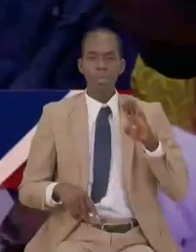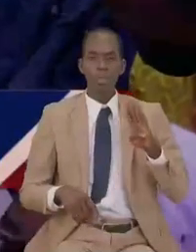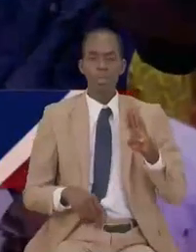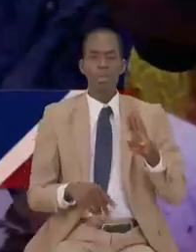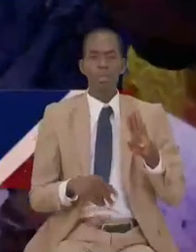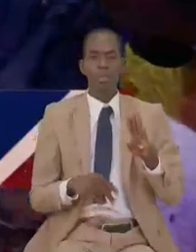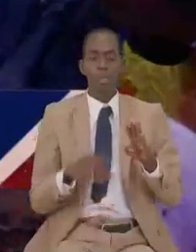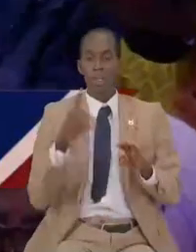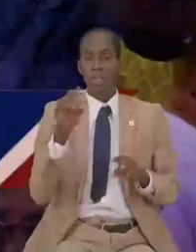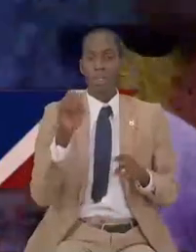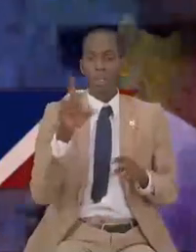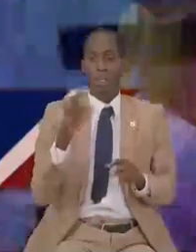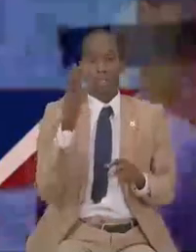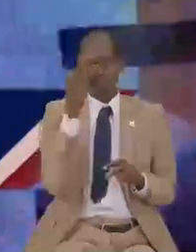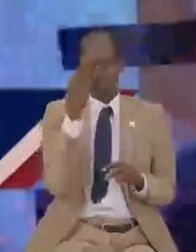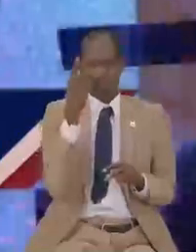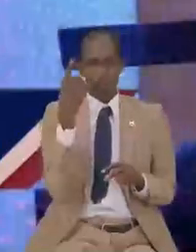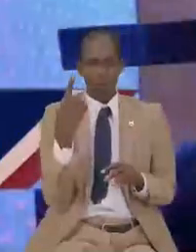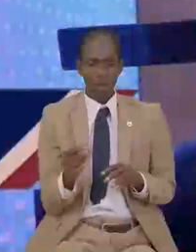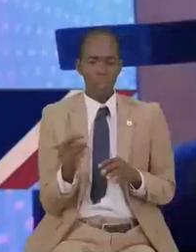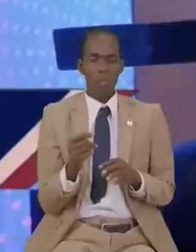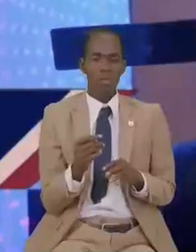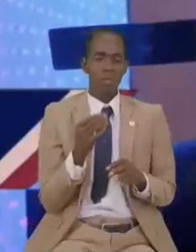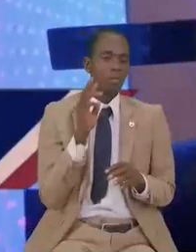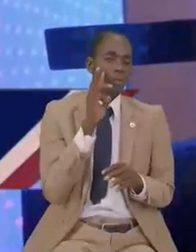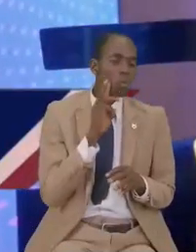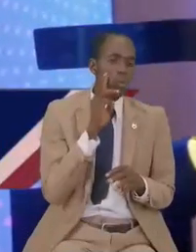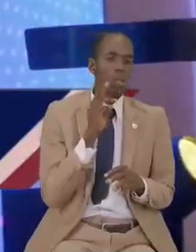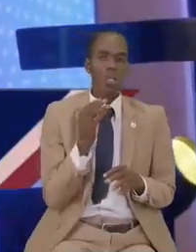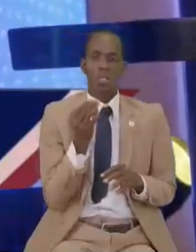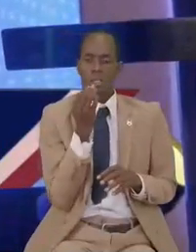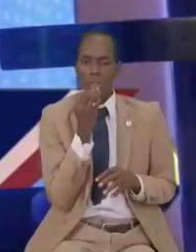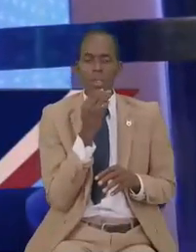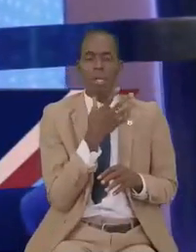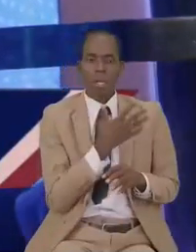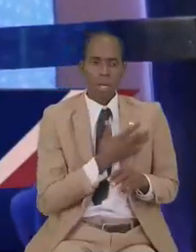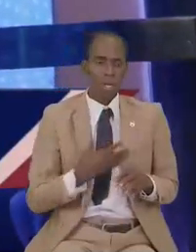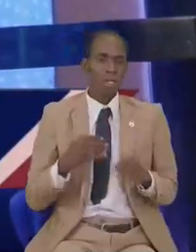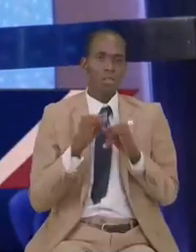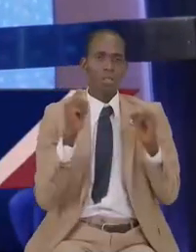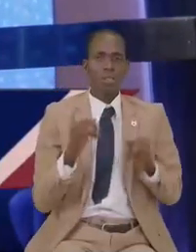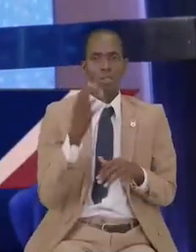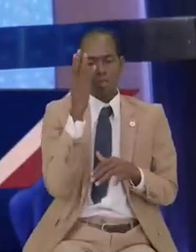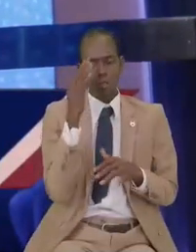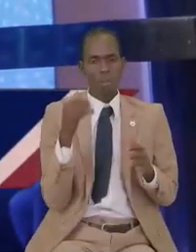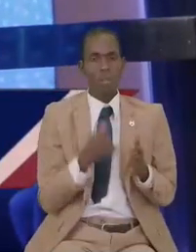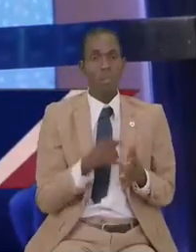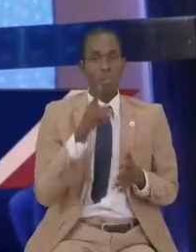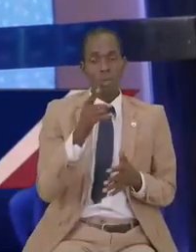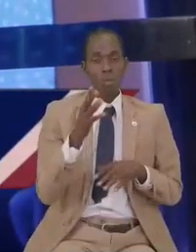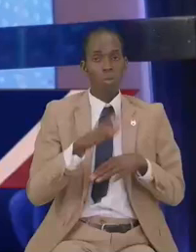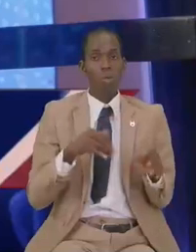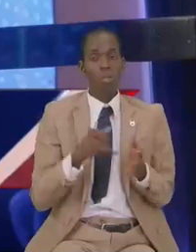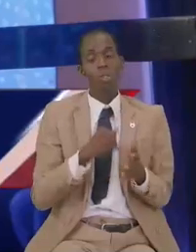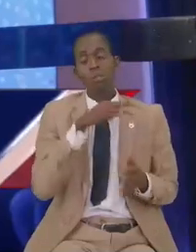reconnu l'idole, le vin, la nourriture. Les gens qui prennent le sang, c'est quelque chose reconnu. Vous l'appelez